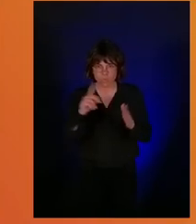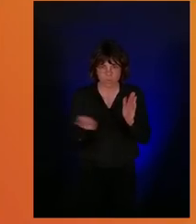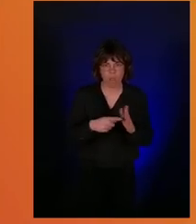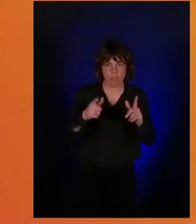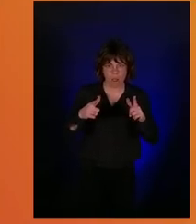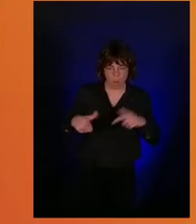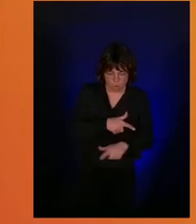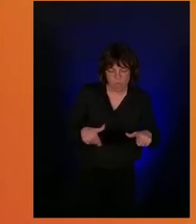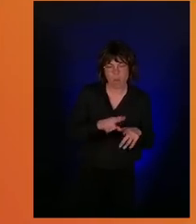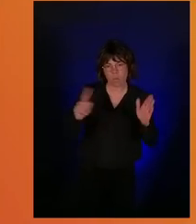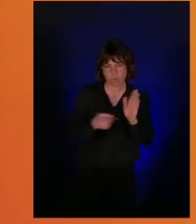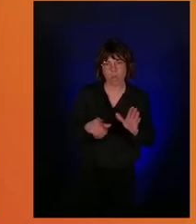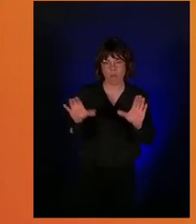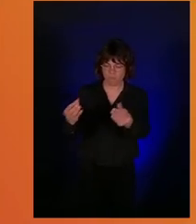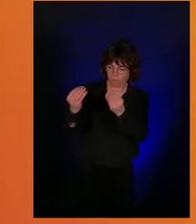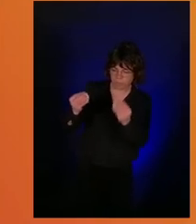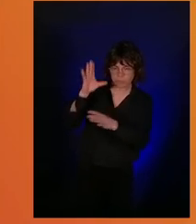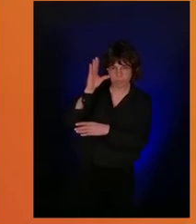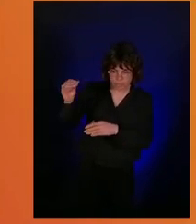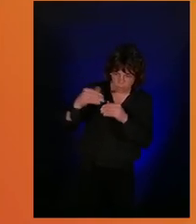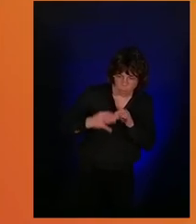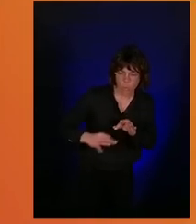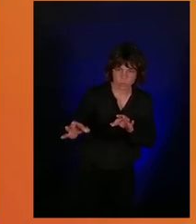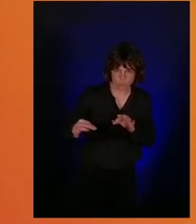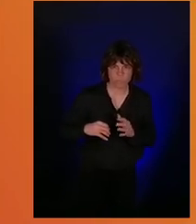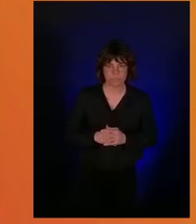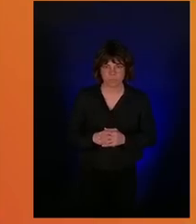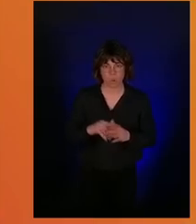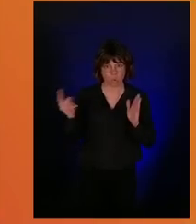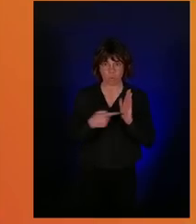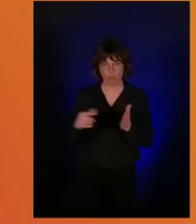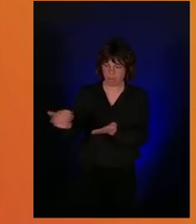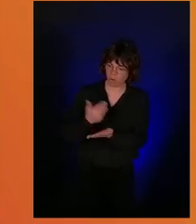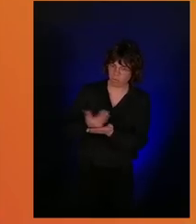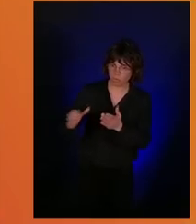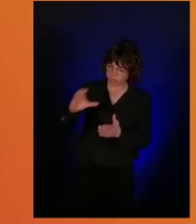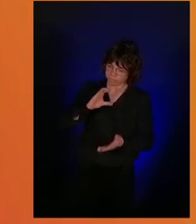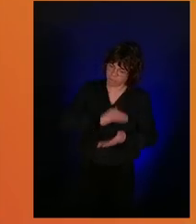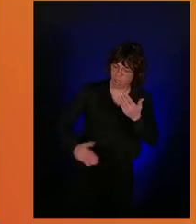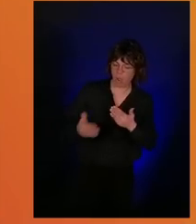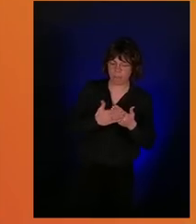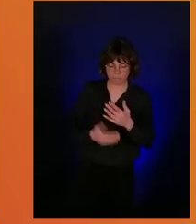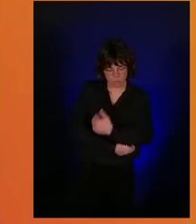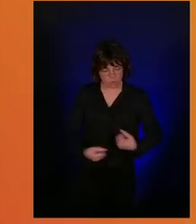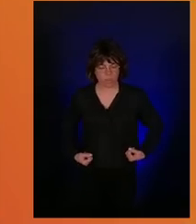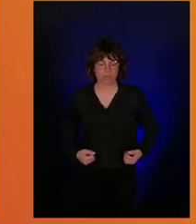logement, le droit à la formation professionnelle continue, le droit à un revenu de remplacement face au